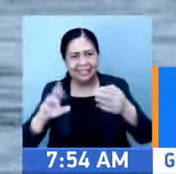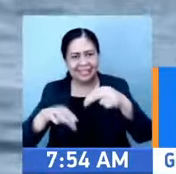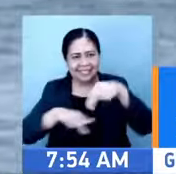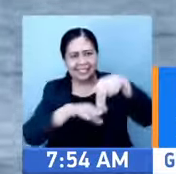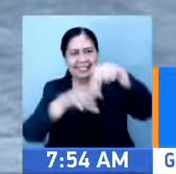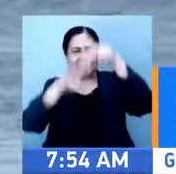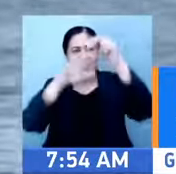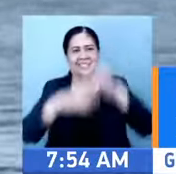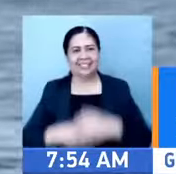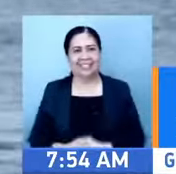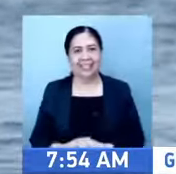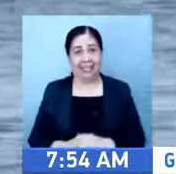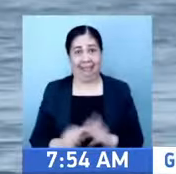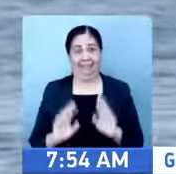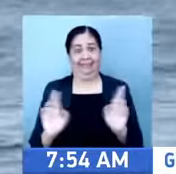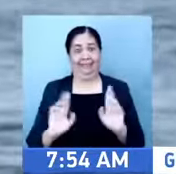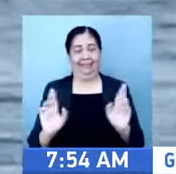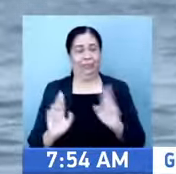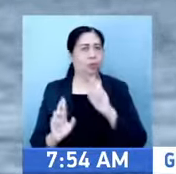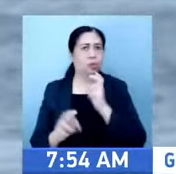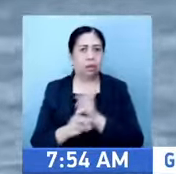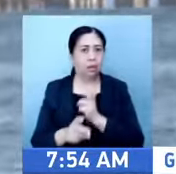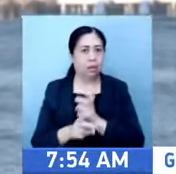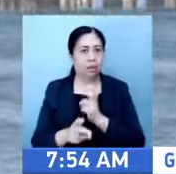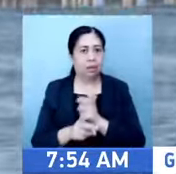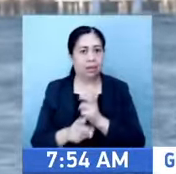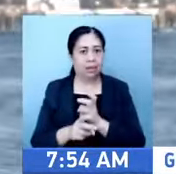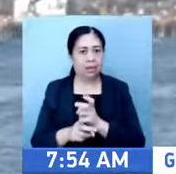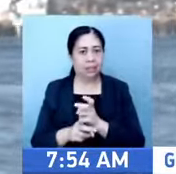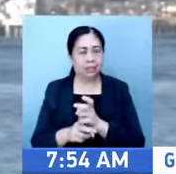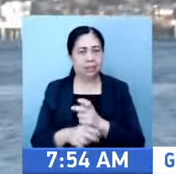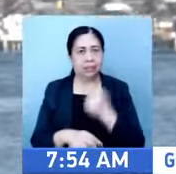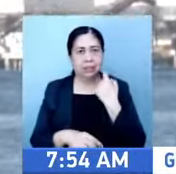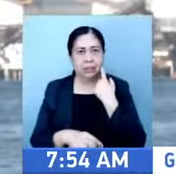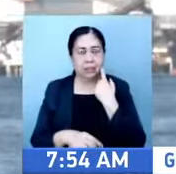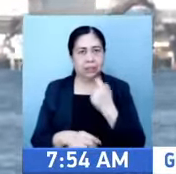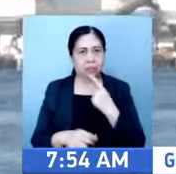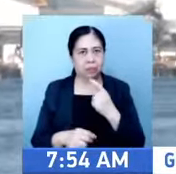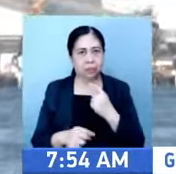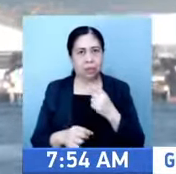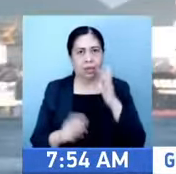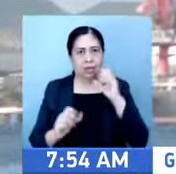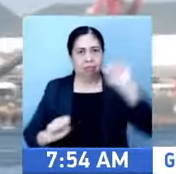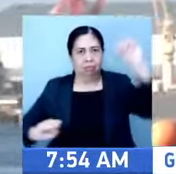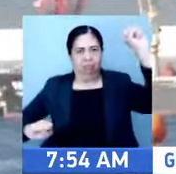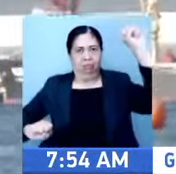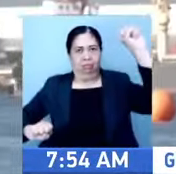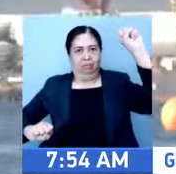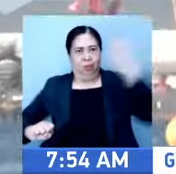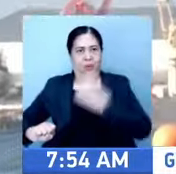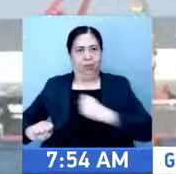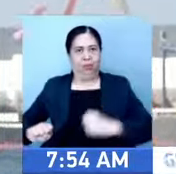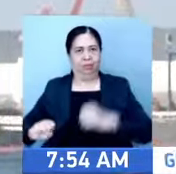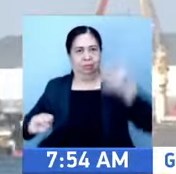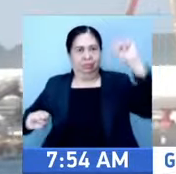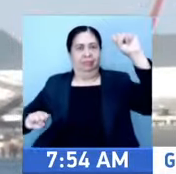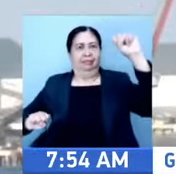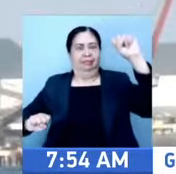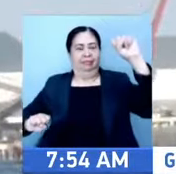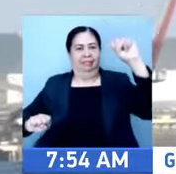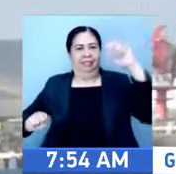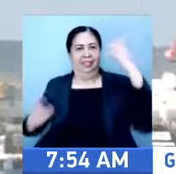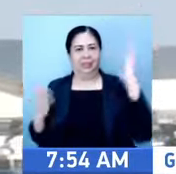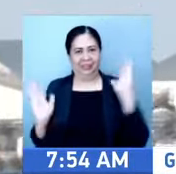Ayan na. Mahirap talaga siya, no? Para kanina, para akong superhero, para akong waterbender. Kung nakita